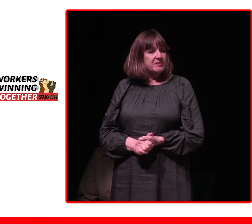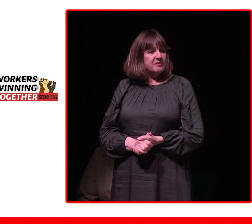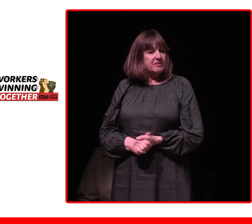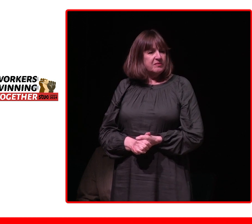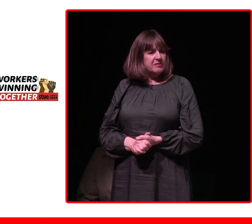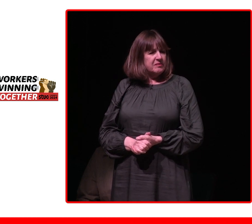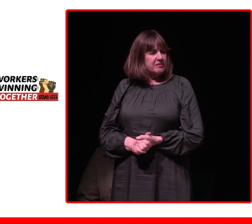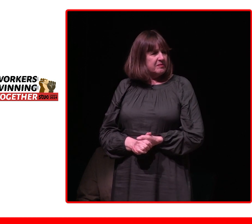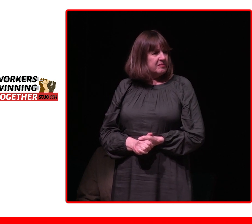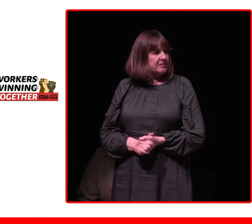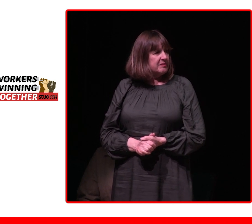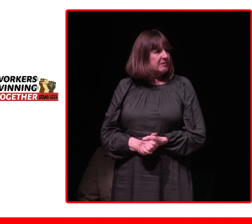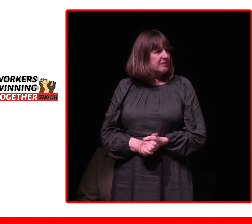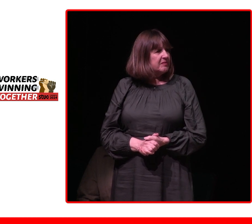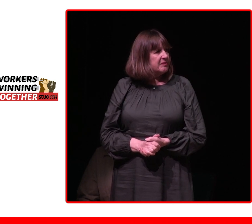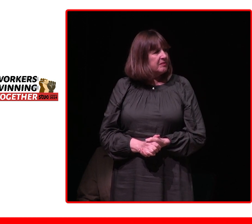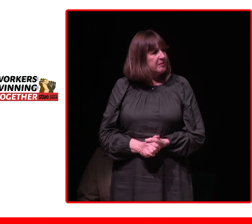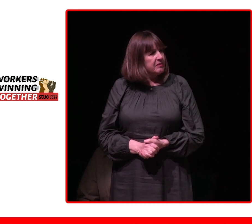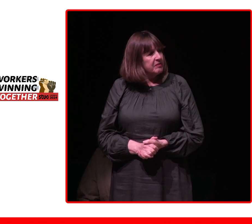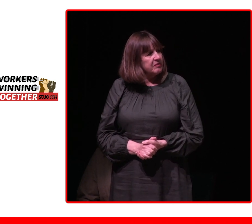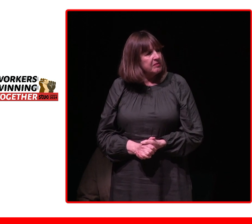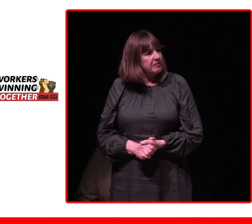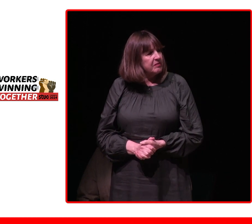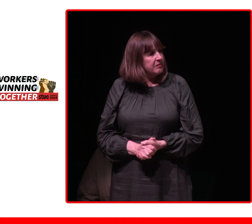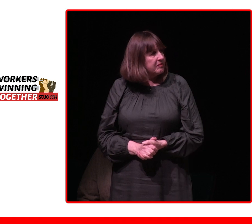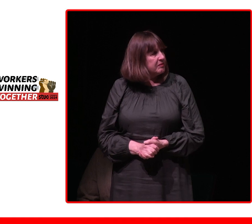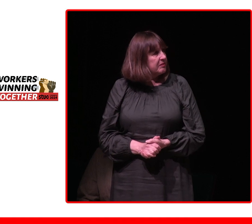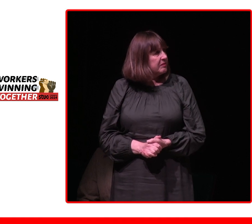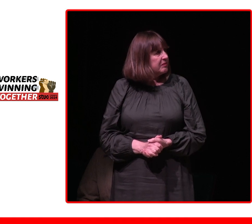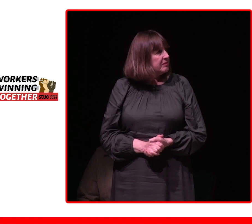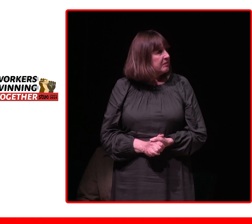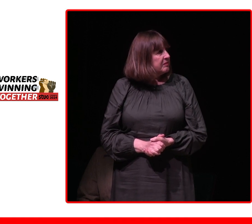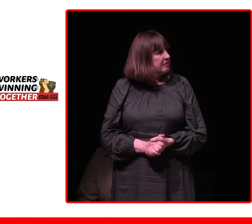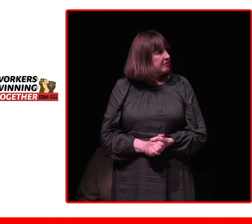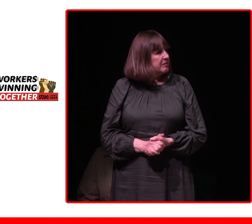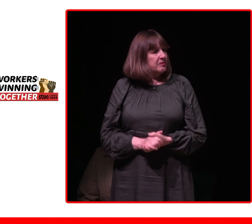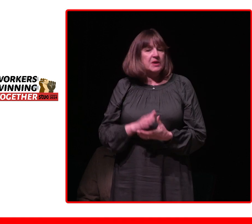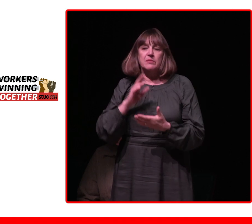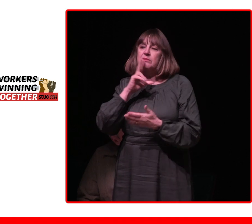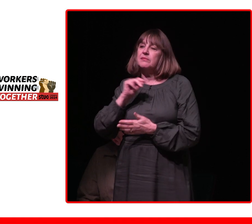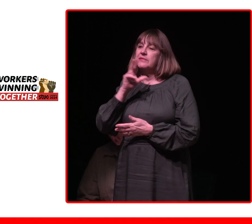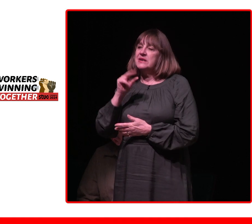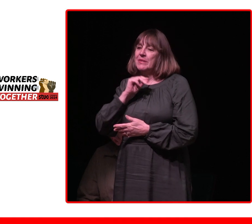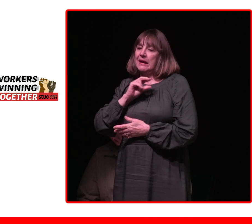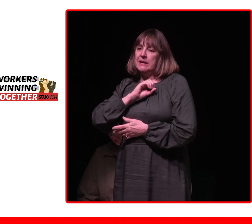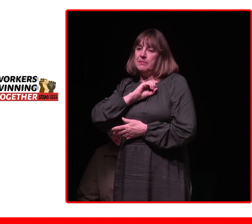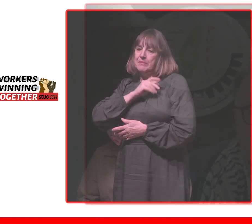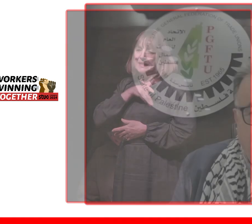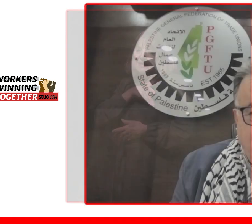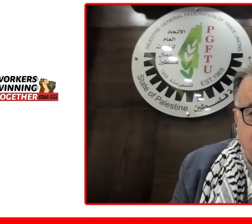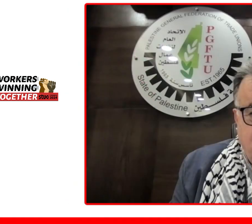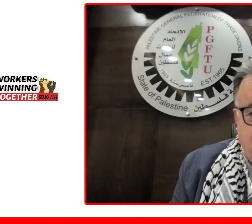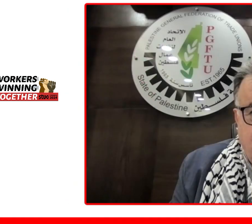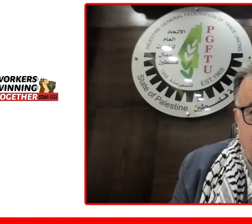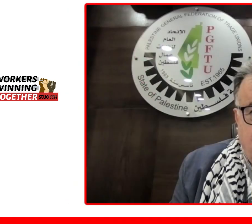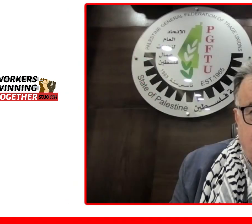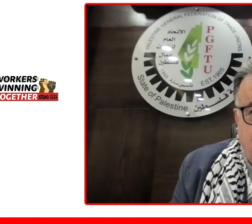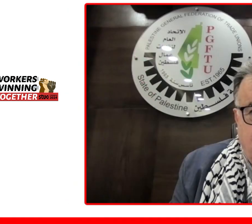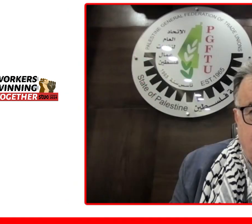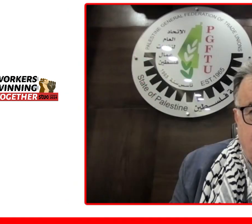مساء الخير الأخ شهير. تفضل بإلقاء الكلمة وخلي لي الفرصة بعدك نترجم. تفضل.